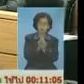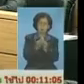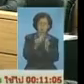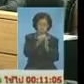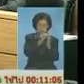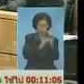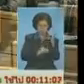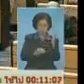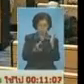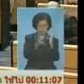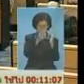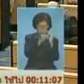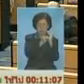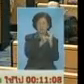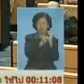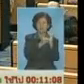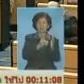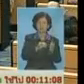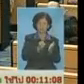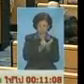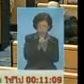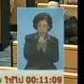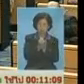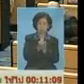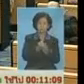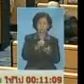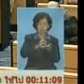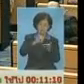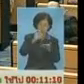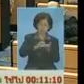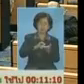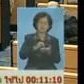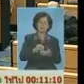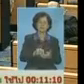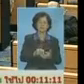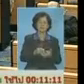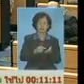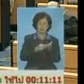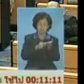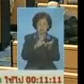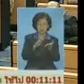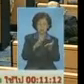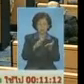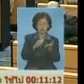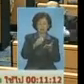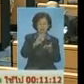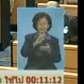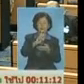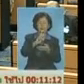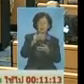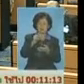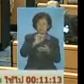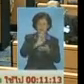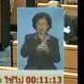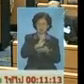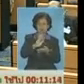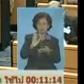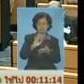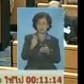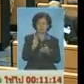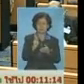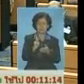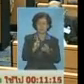สมควรลงนามถ้าคุณพงษ์สัมภาษณ์ไม่เสนอเนี่ยวิเชียรกล้าเซ็นไหมครับไม่กล้าหรอกครับรองพลสัมภาษณ์เขียนบอกว่าผมไม่เห็นด้วย